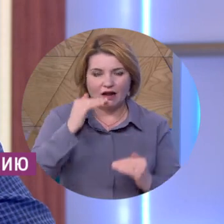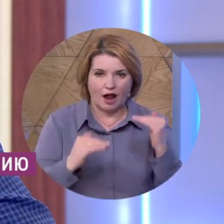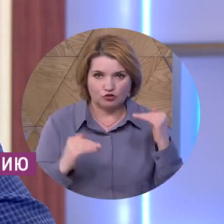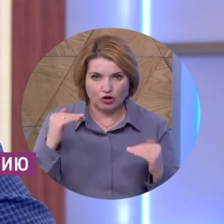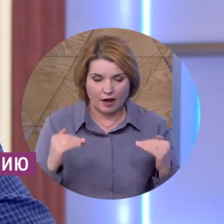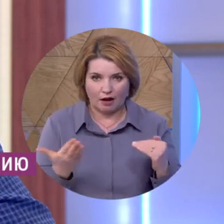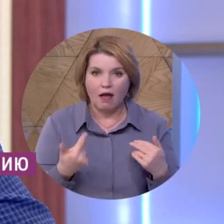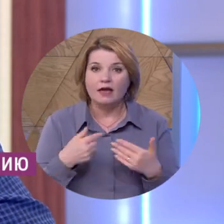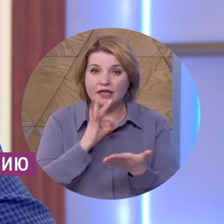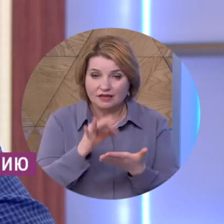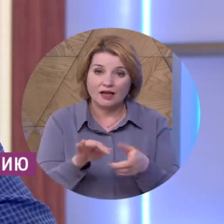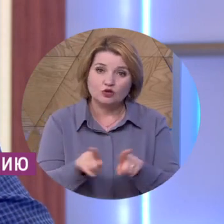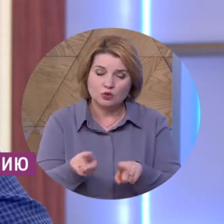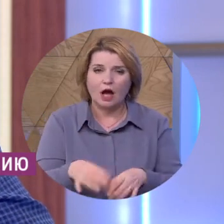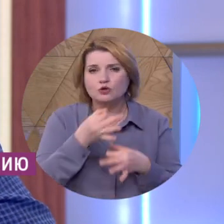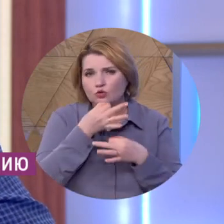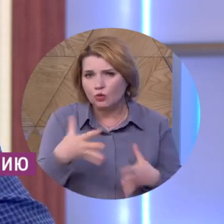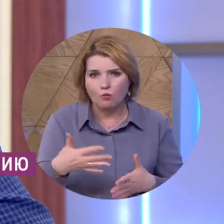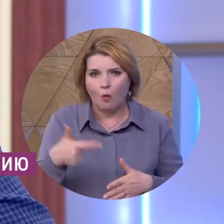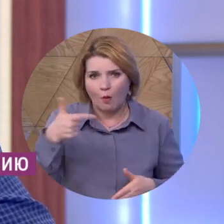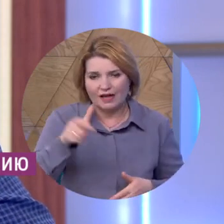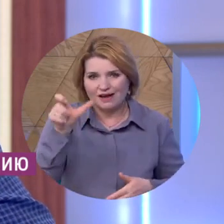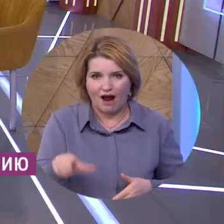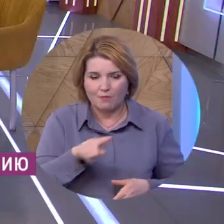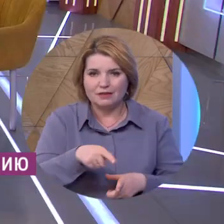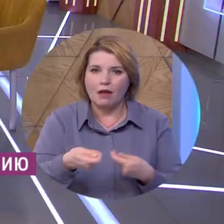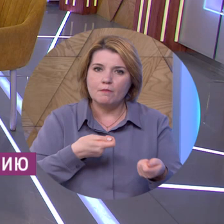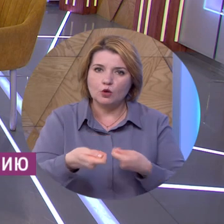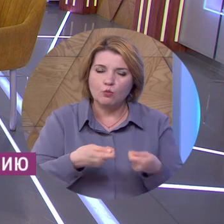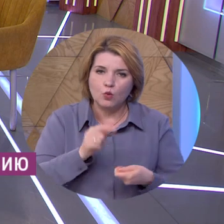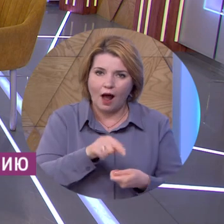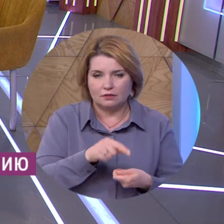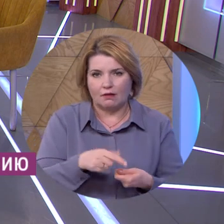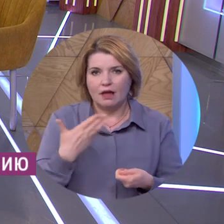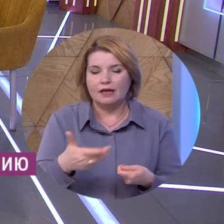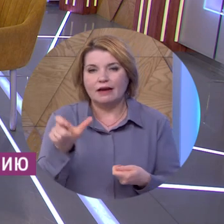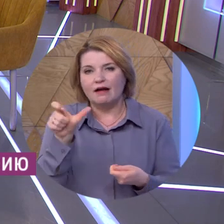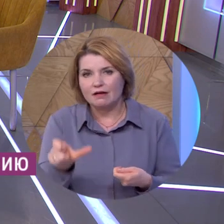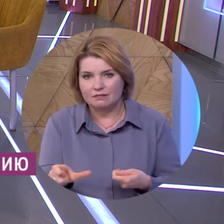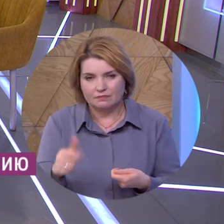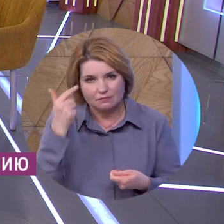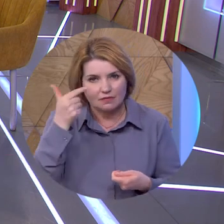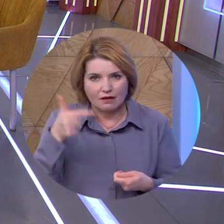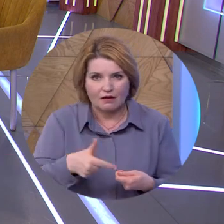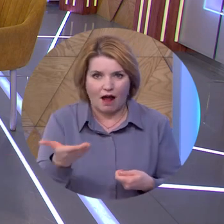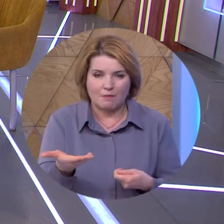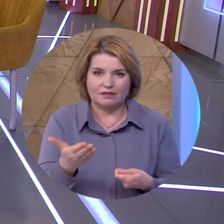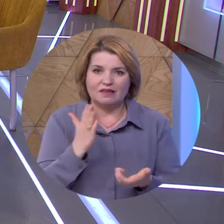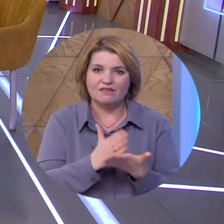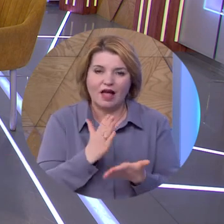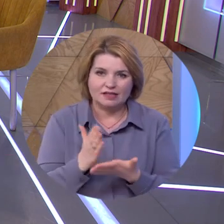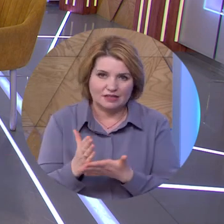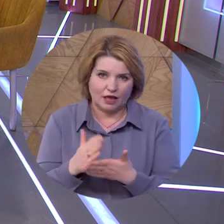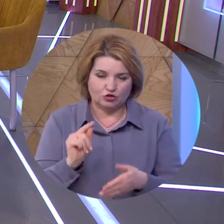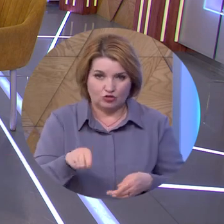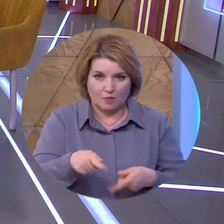скажу так, что любой грамотный манипулятор, любой грамотный, ну, с точки зрения владеющий инструментов